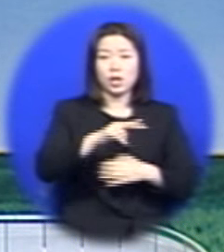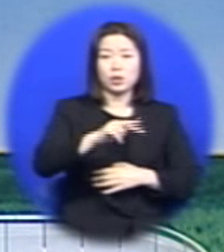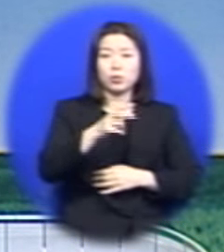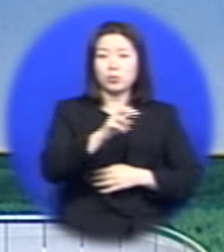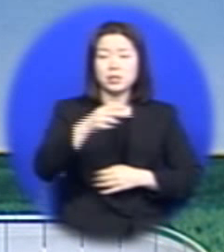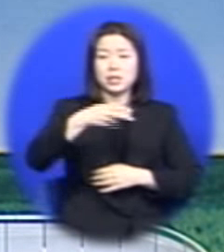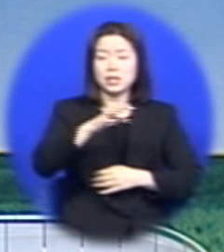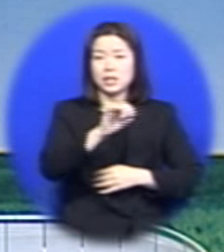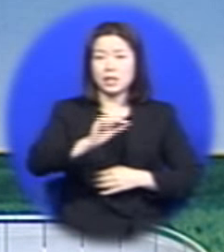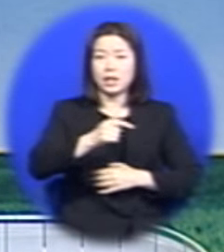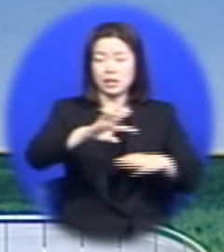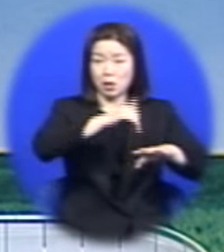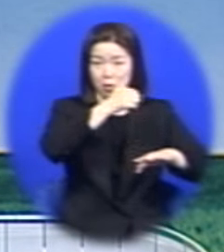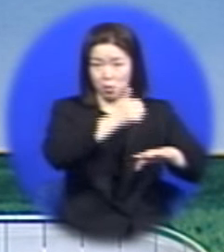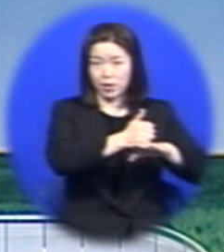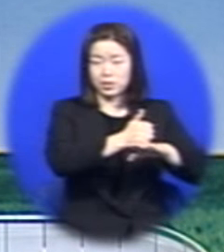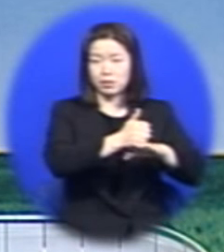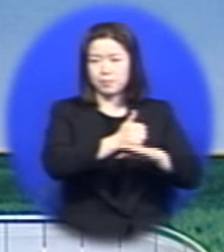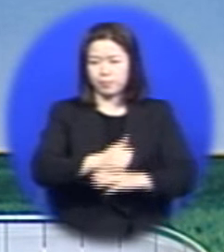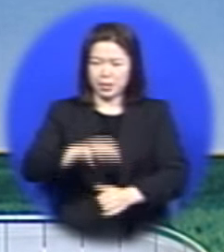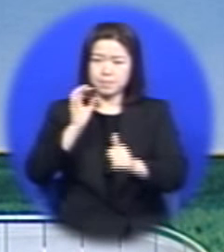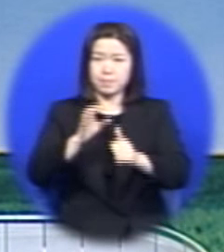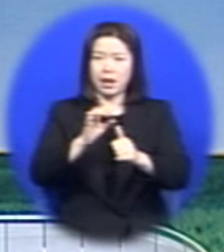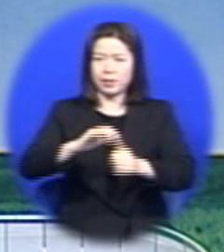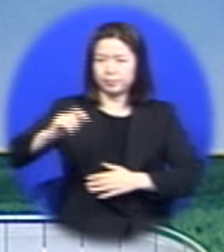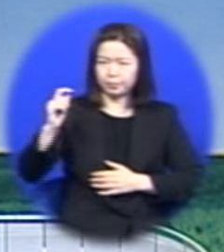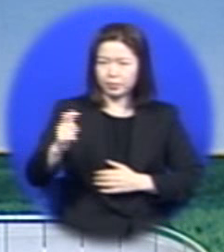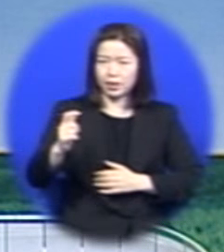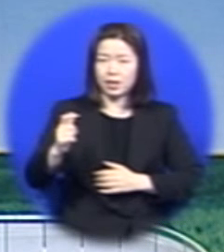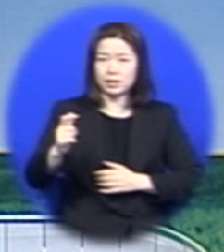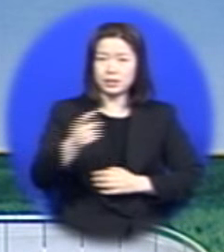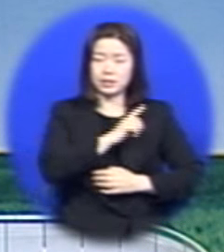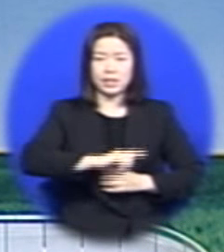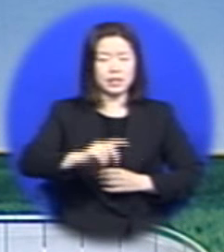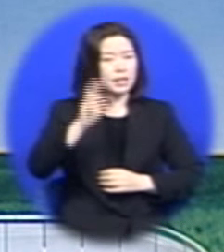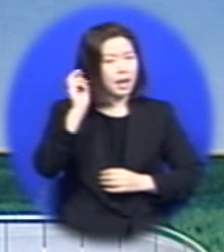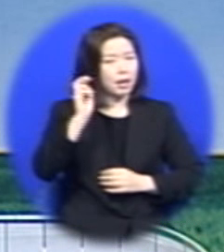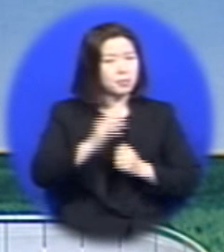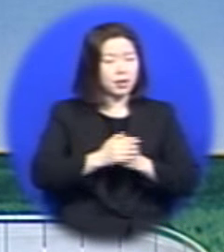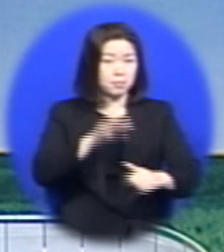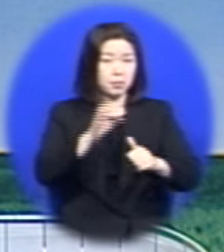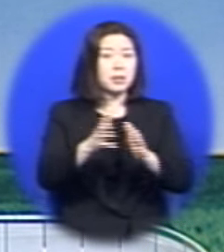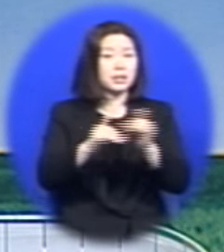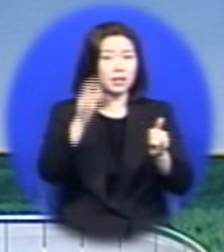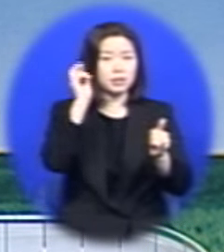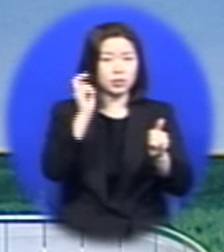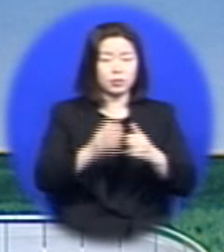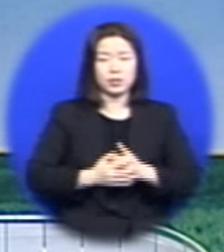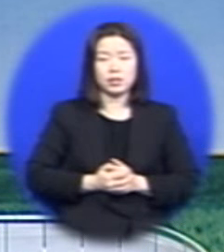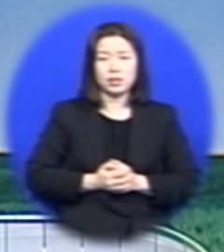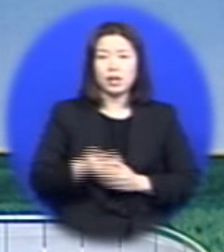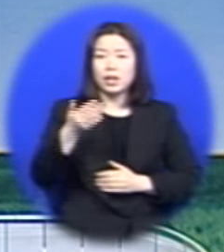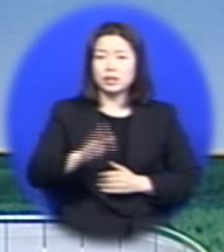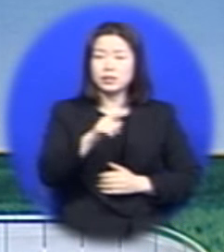황제는 아주 핍박하는 아주 강한 제일 아마 강한 핍박자죠. 그런데